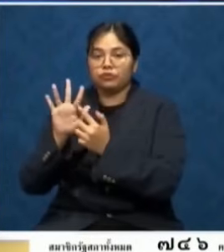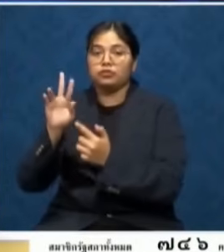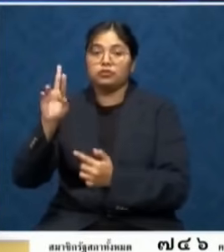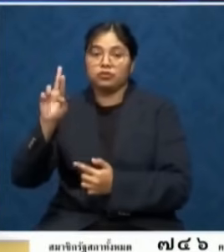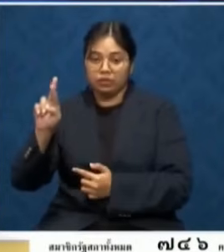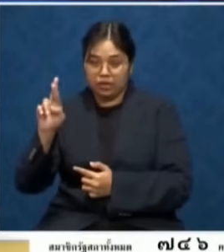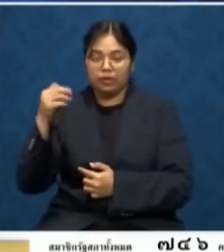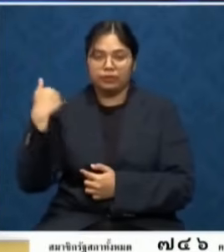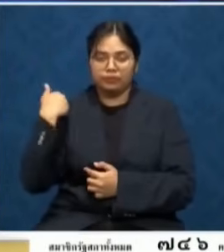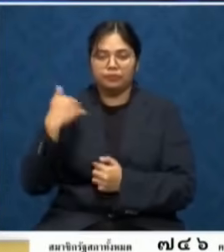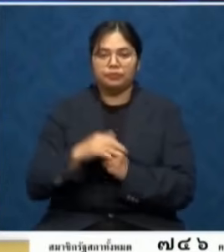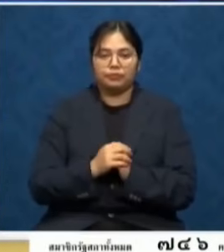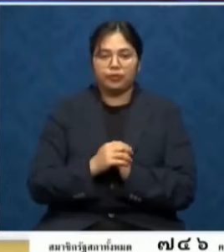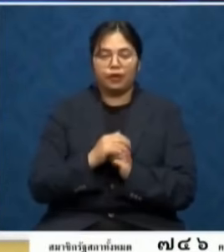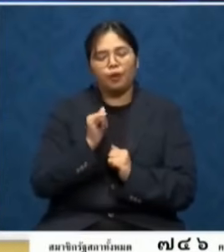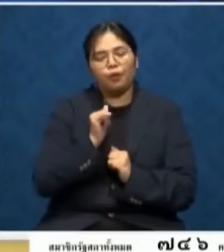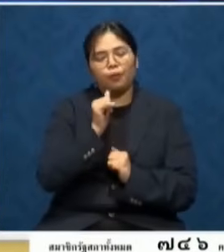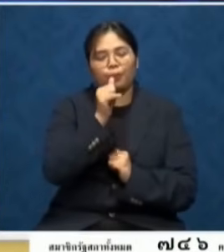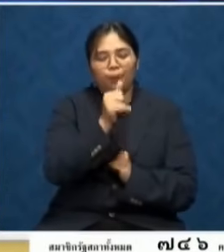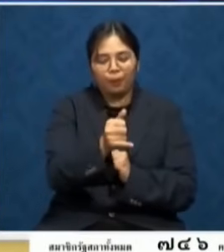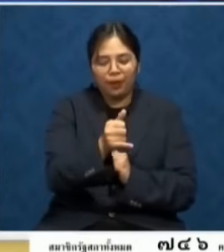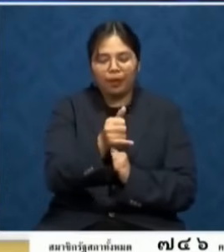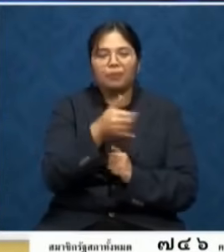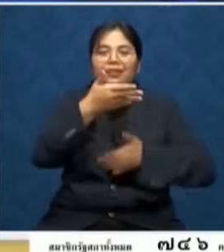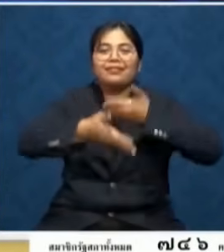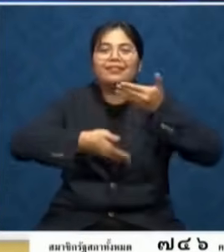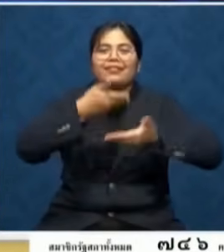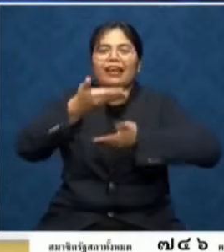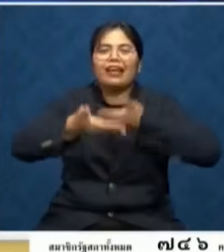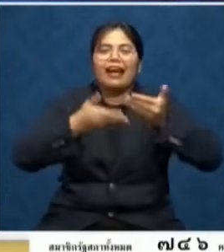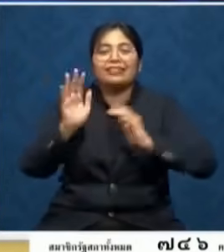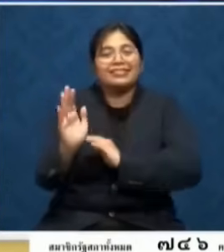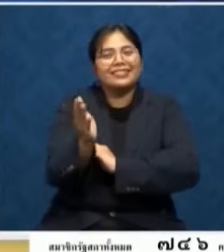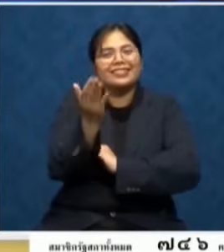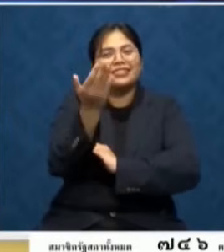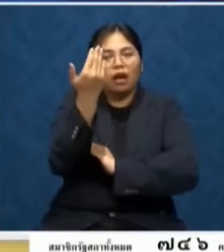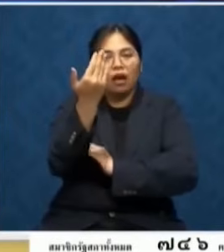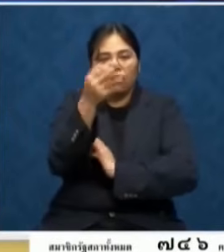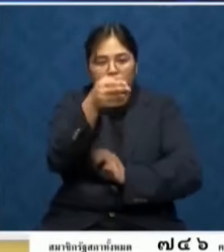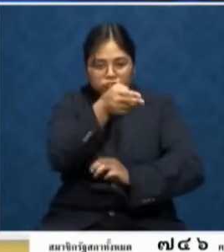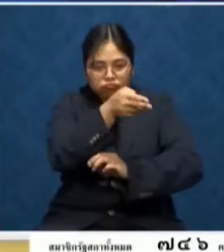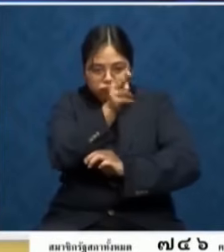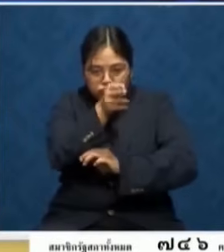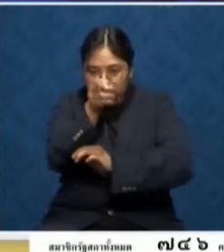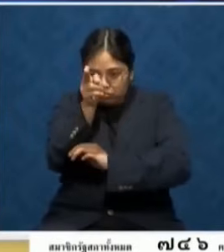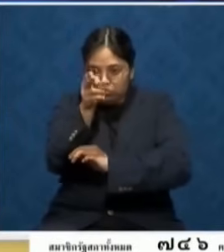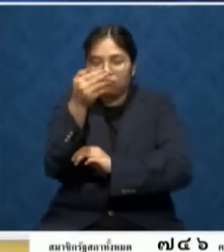ยเราไปตลาดโต้รุ่งชาวบ้านบอกว่ายิงกันในซอย